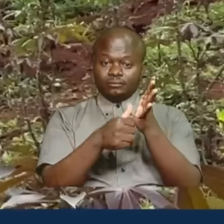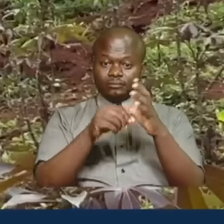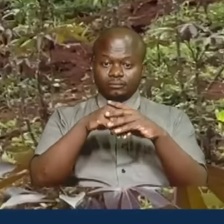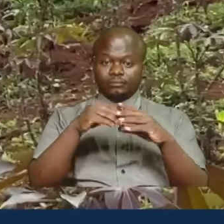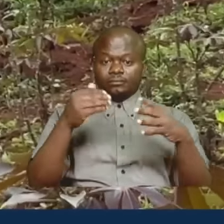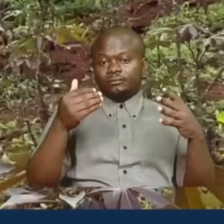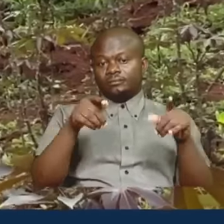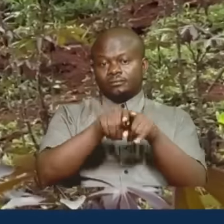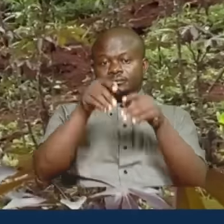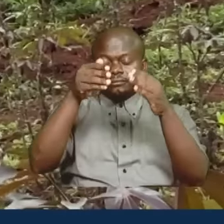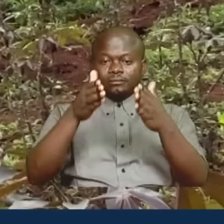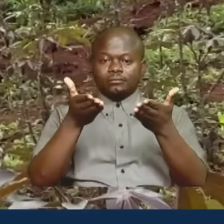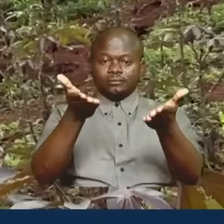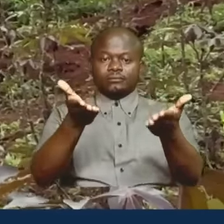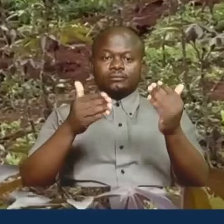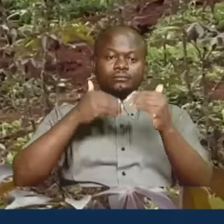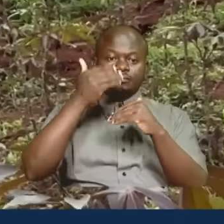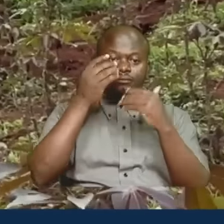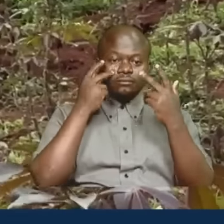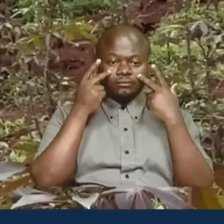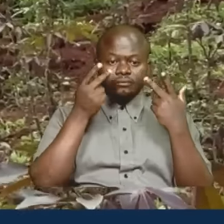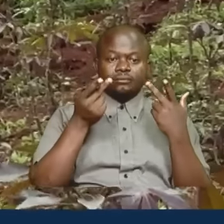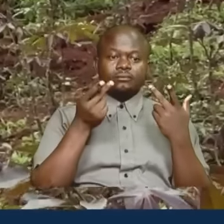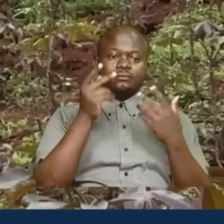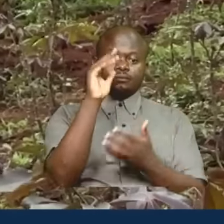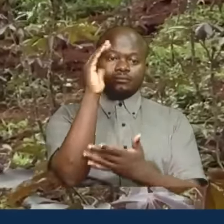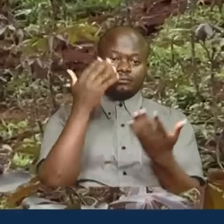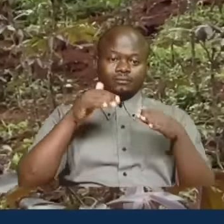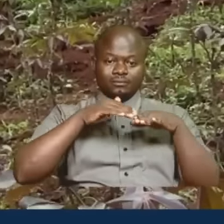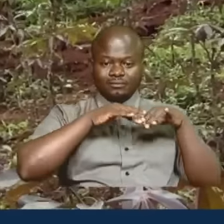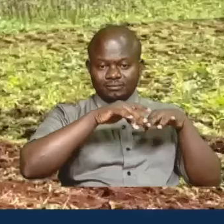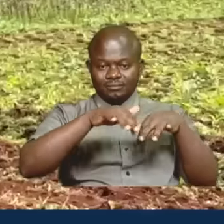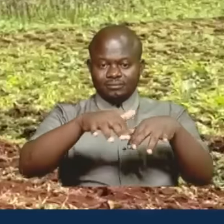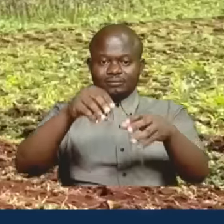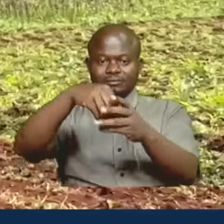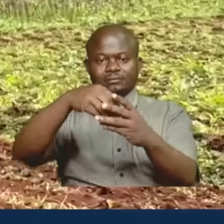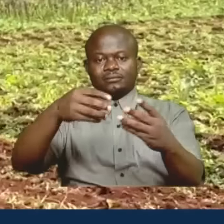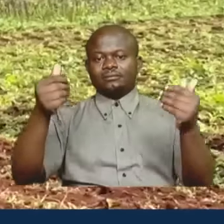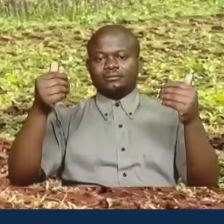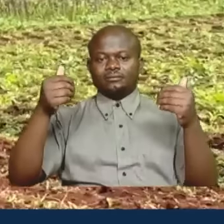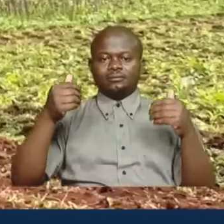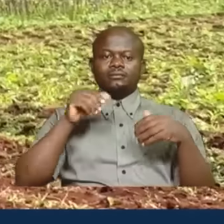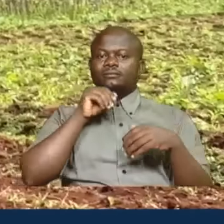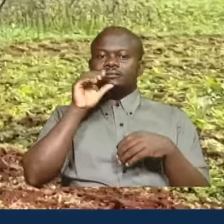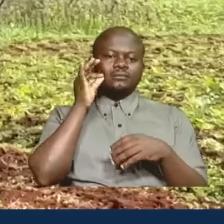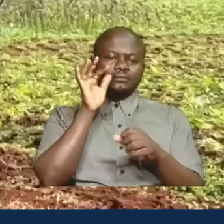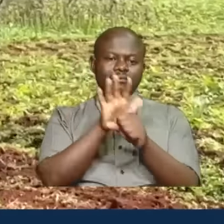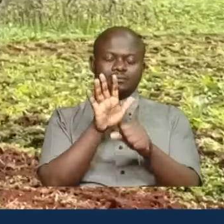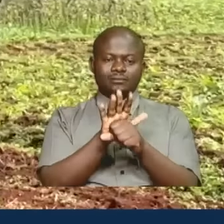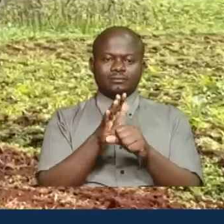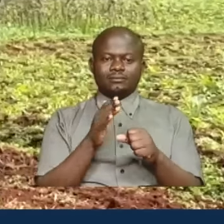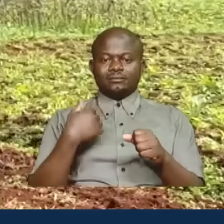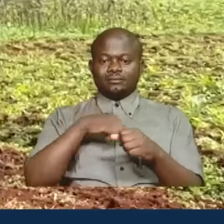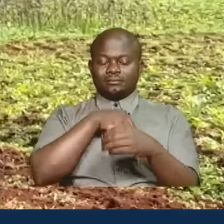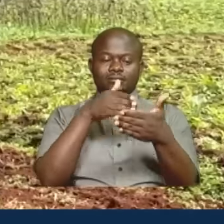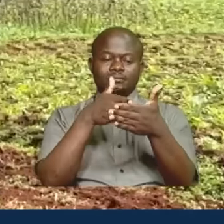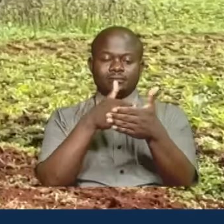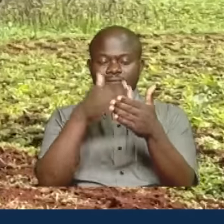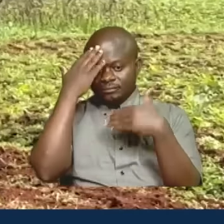umuntu uri hano agasanga isuri imutwaye bwe bya myaka ririmo. Mbega nta mbuto zabaga nyinshi byatuzitiriraga